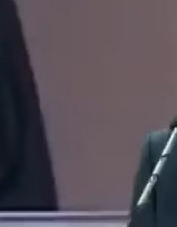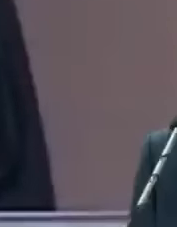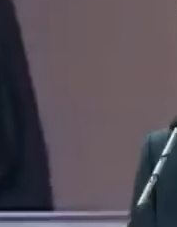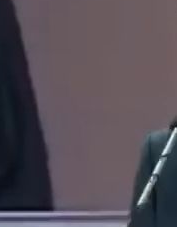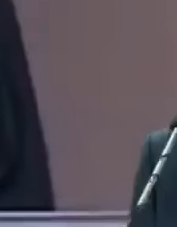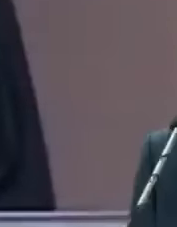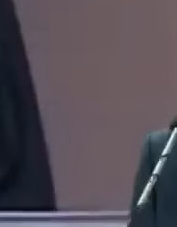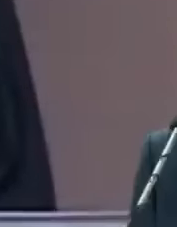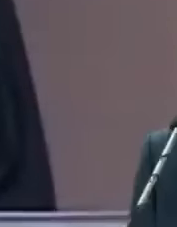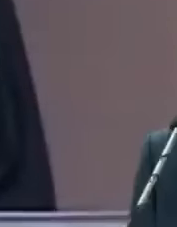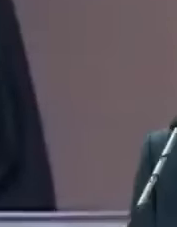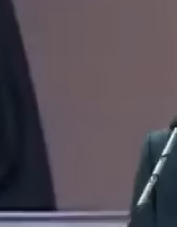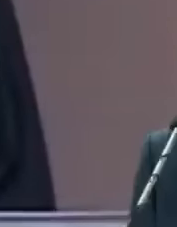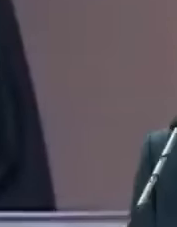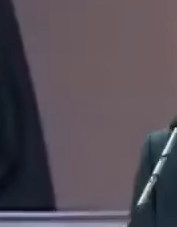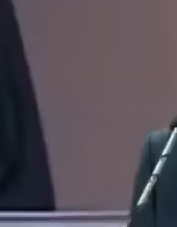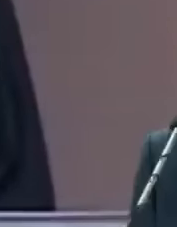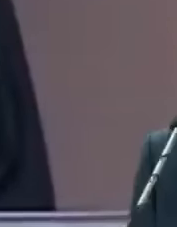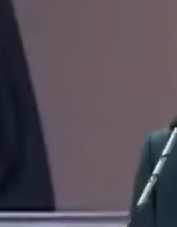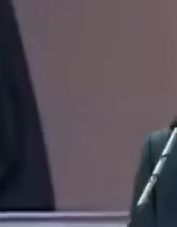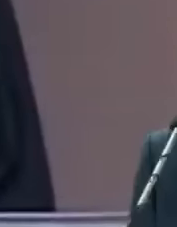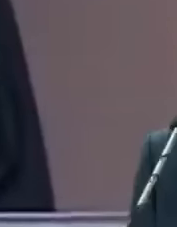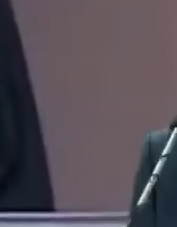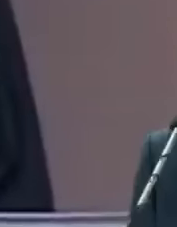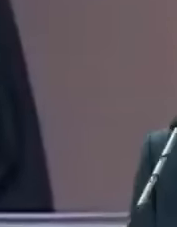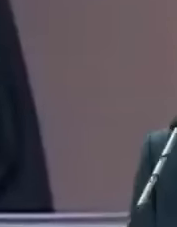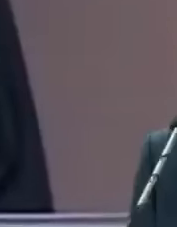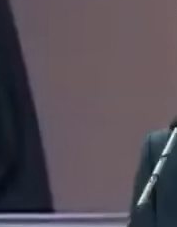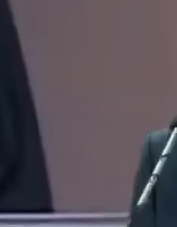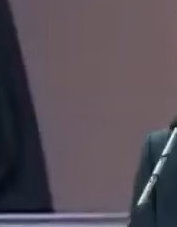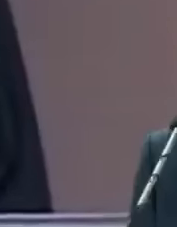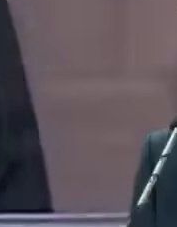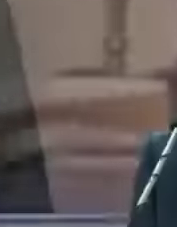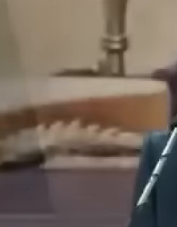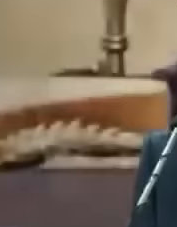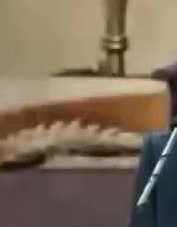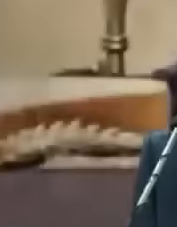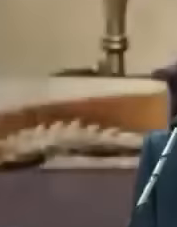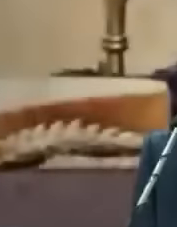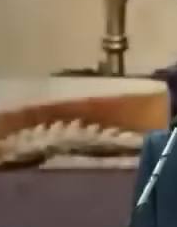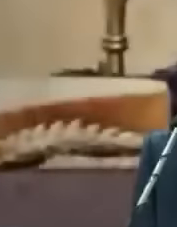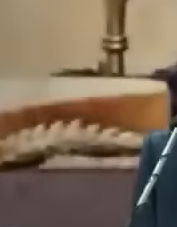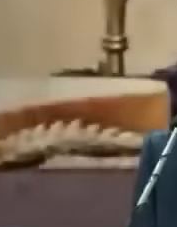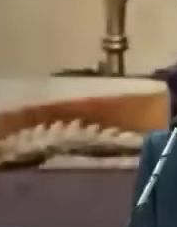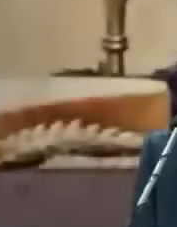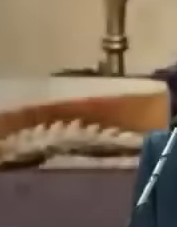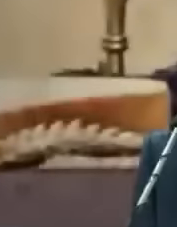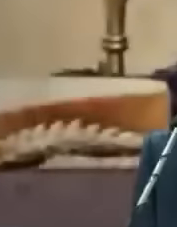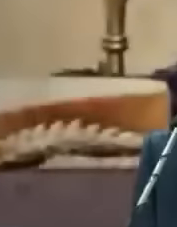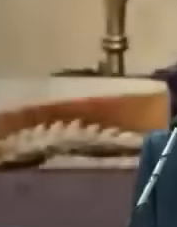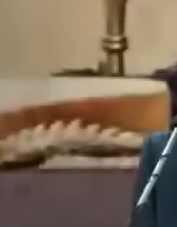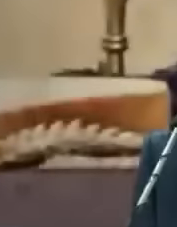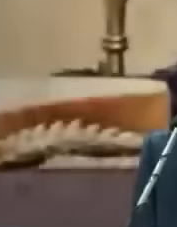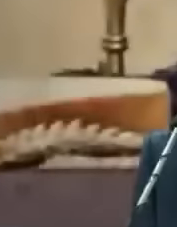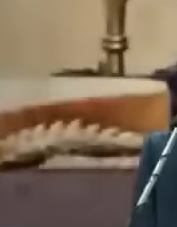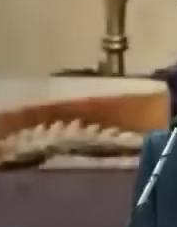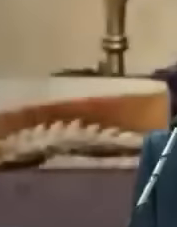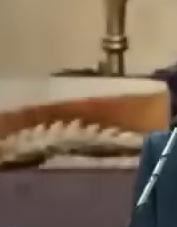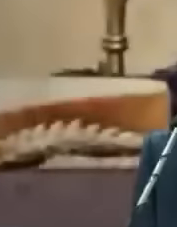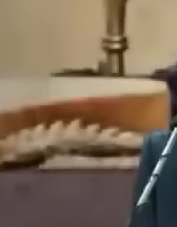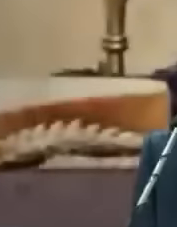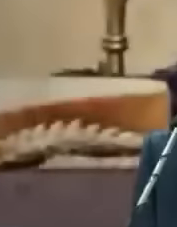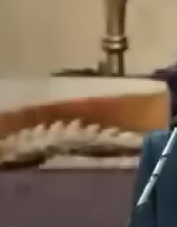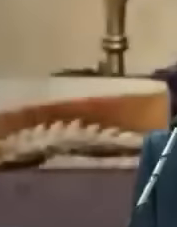오늘 은혜 받으실 말씀은 고린도후서 4장 7절에서 11절 말씀입니다. 고린도후서 4장